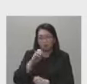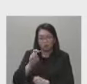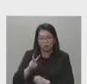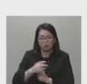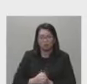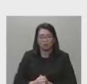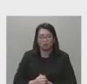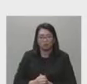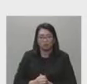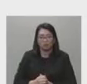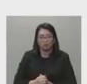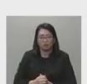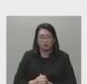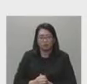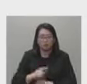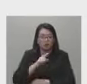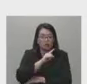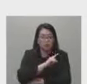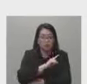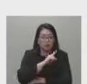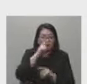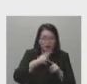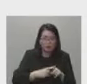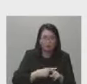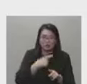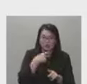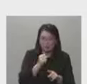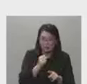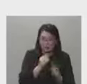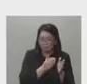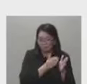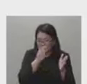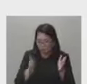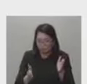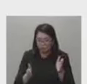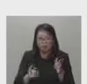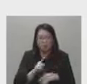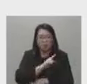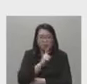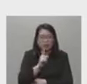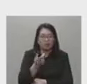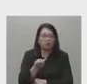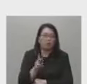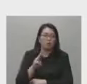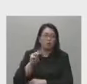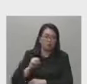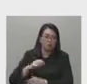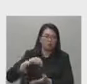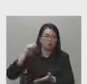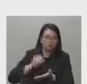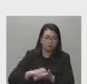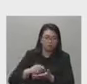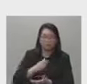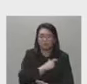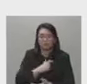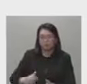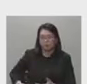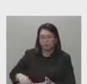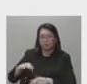ซึ่งเป็นวันที่ที่หลังจากวันที่10กรกฎาคม2562ซึ่งเป็นวันที่ที่คณะรัฐมนตรีชุดนี้ได้รับการโปรดเกล้า